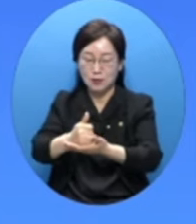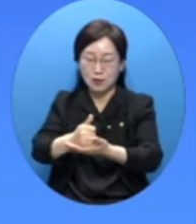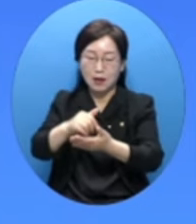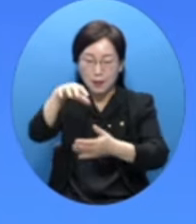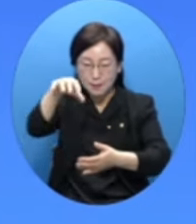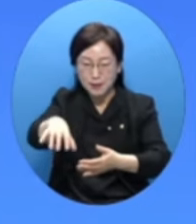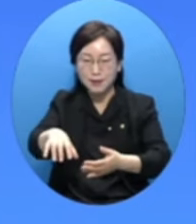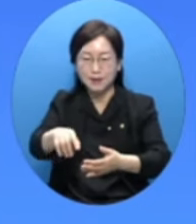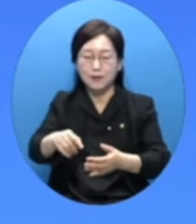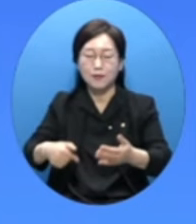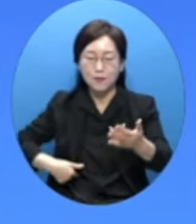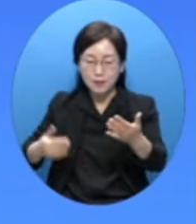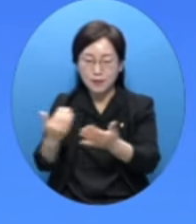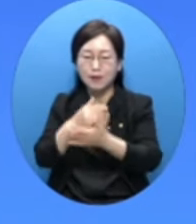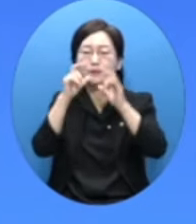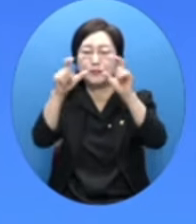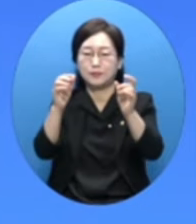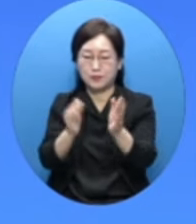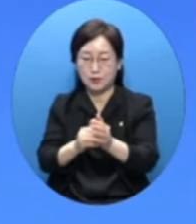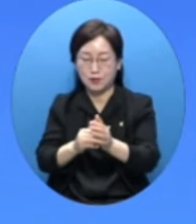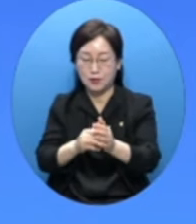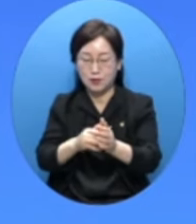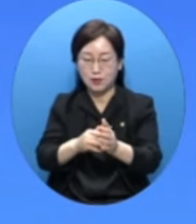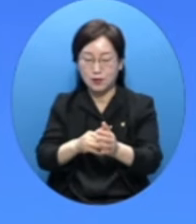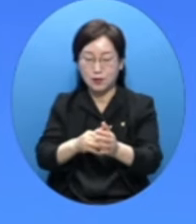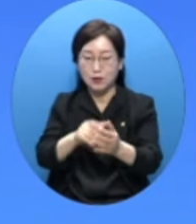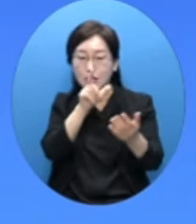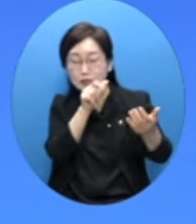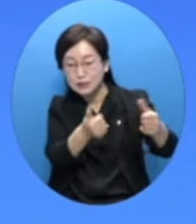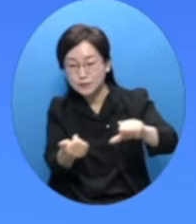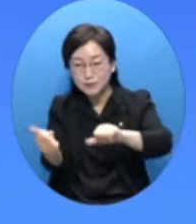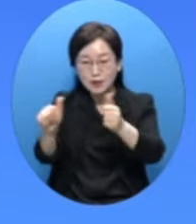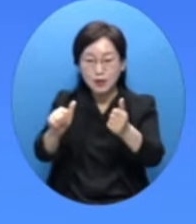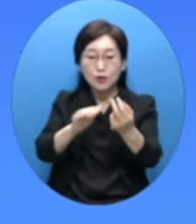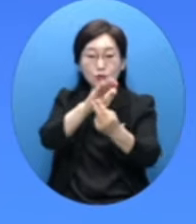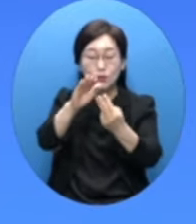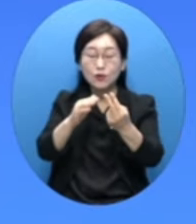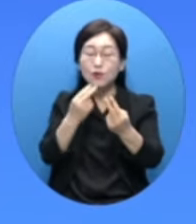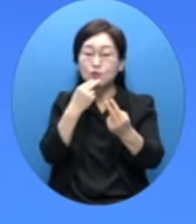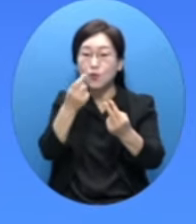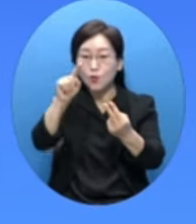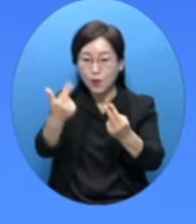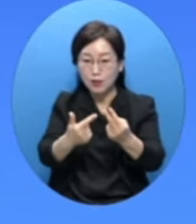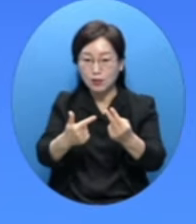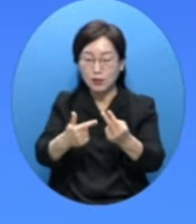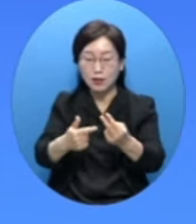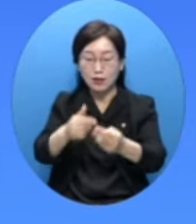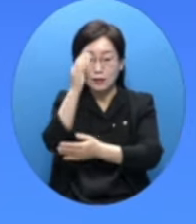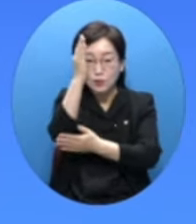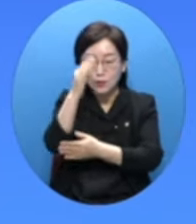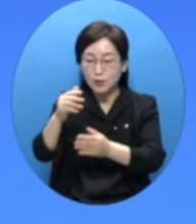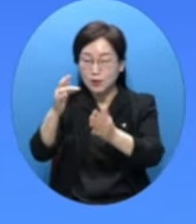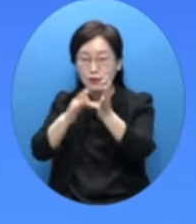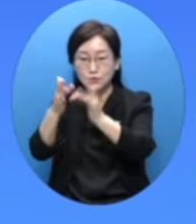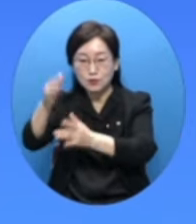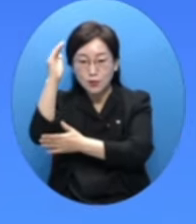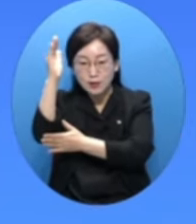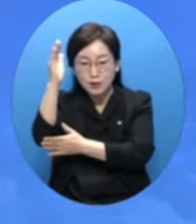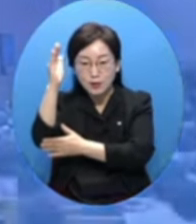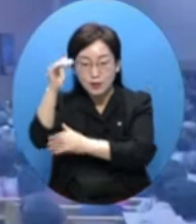선포했습니다. 침례원의 첫 번째 메시지도 회개였고 예수님의 공생의 첫 번째 메시지도 회개였습니다.